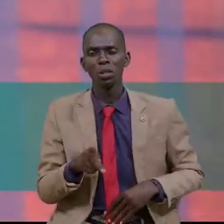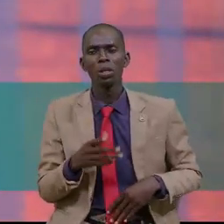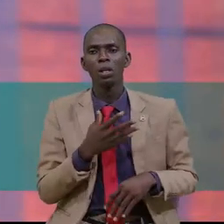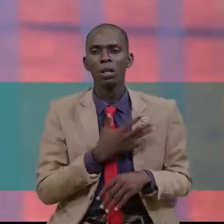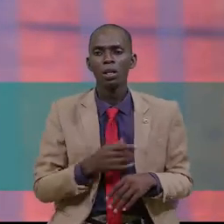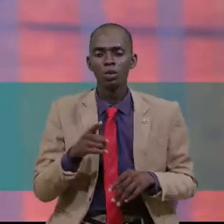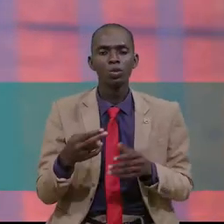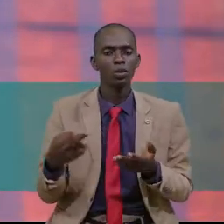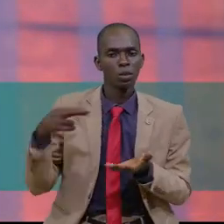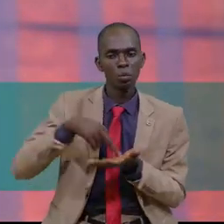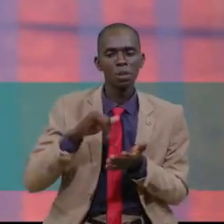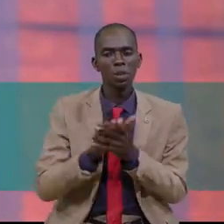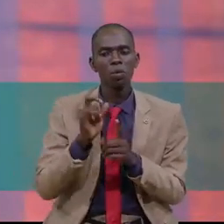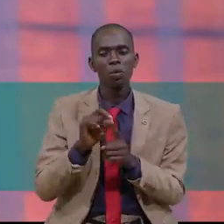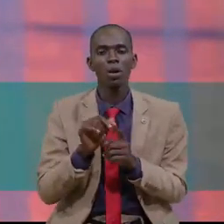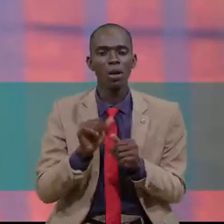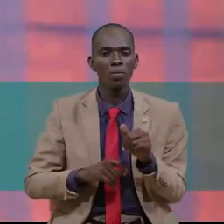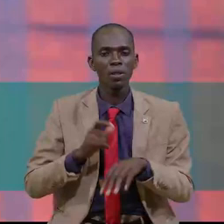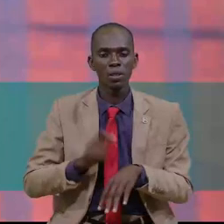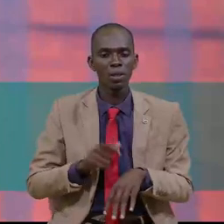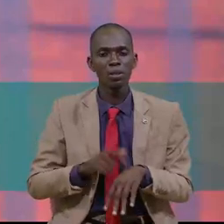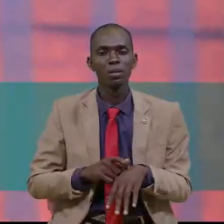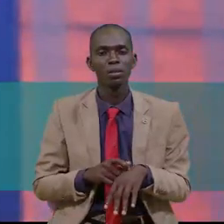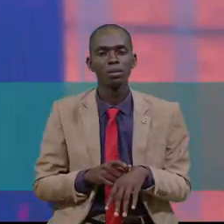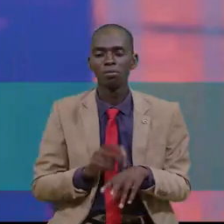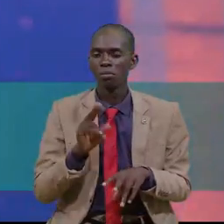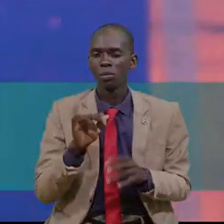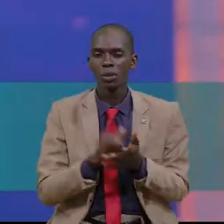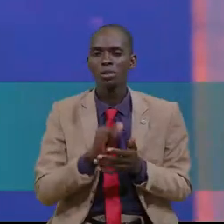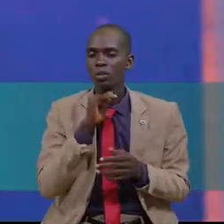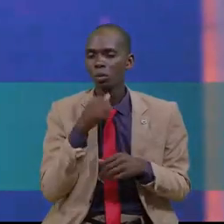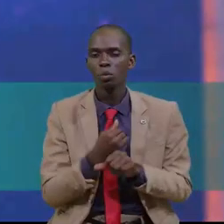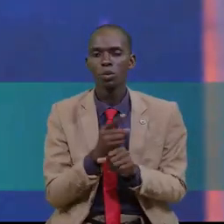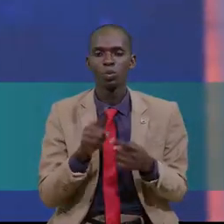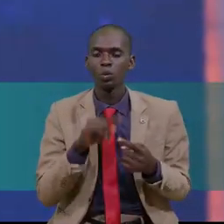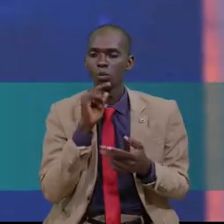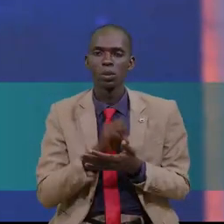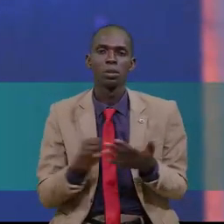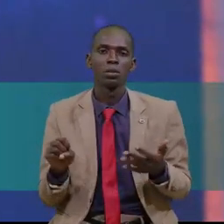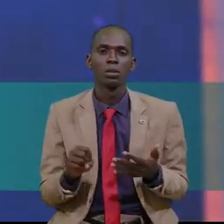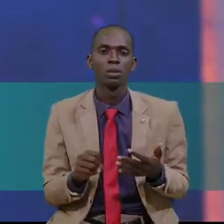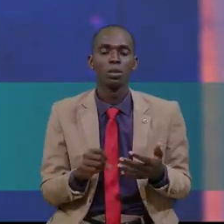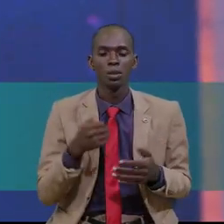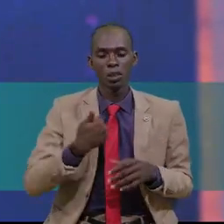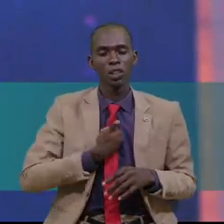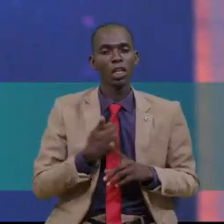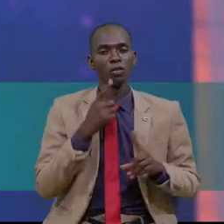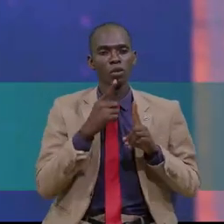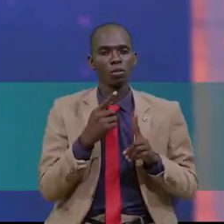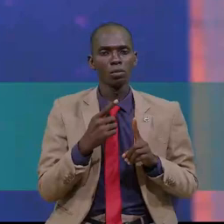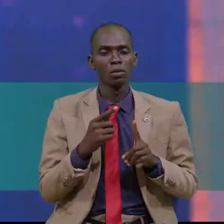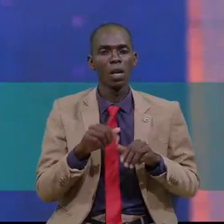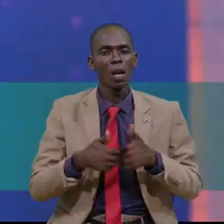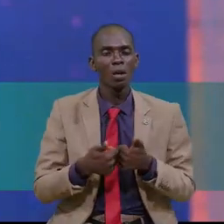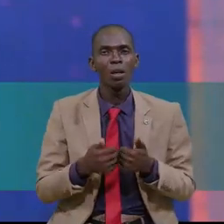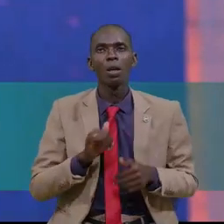le répètes plusieurs fois. Ça ne sanctifie pas. Le soliloque. Oh, je suis enfant de Dieu. Je suis